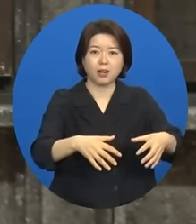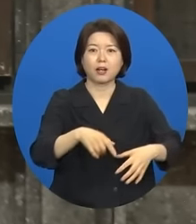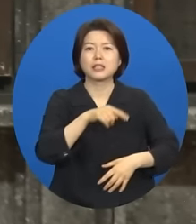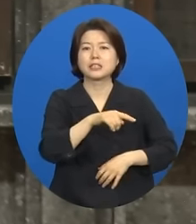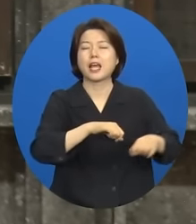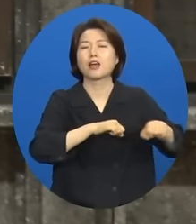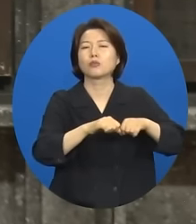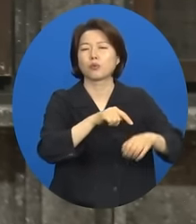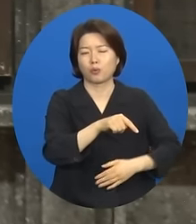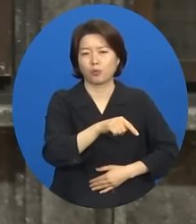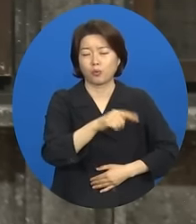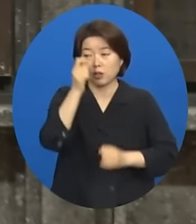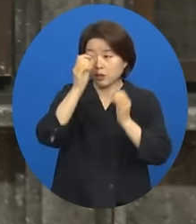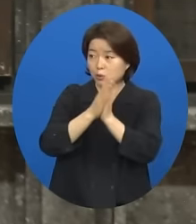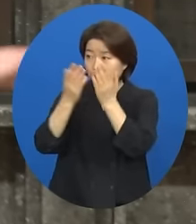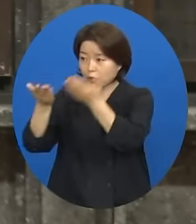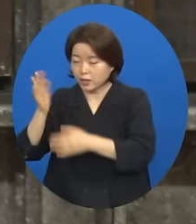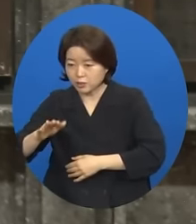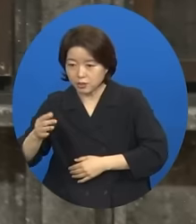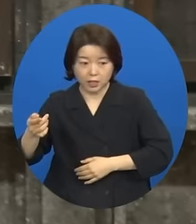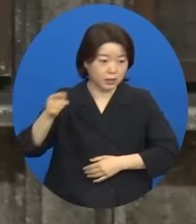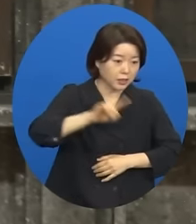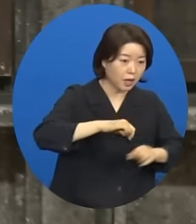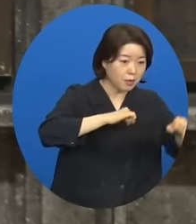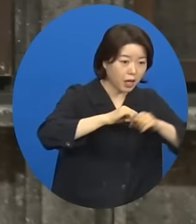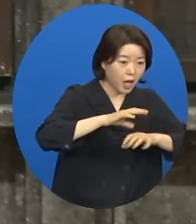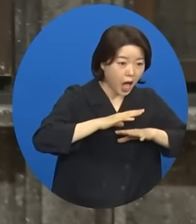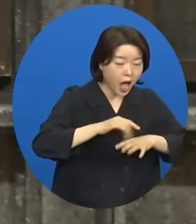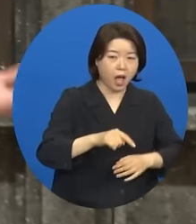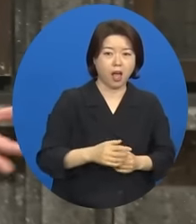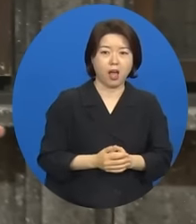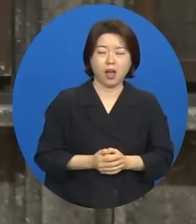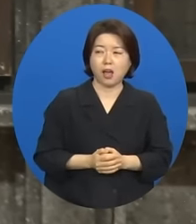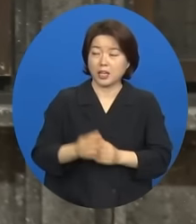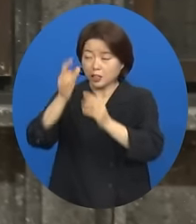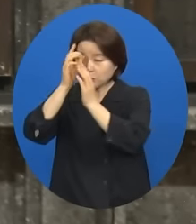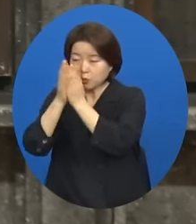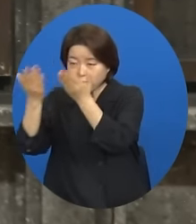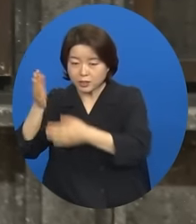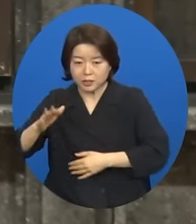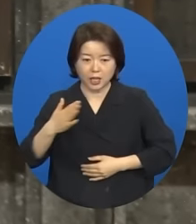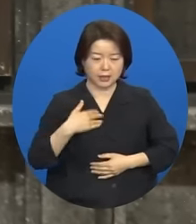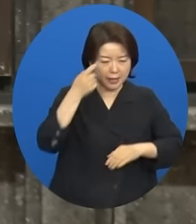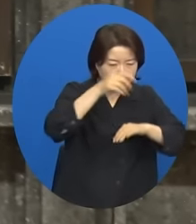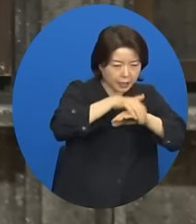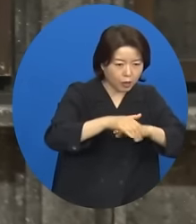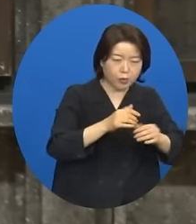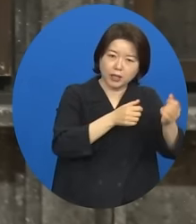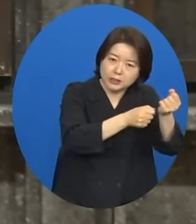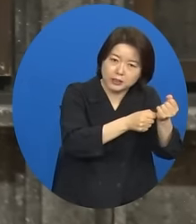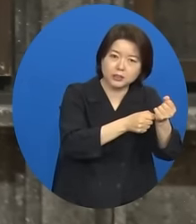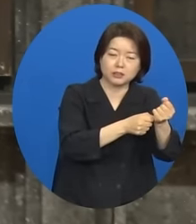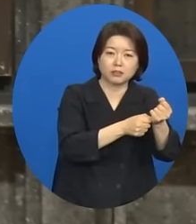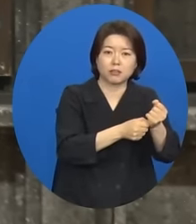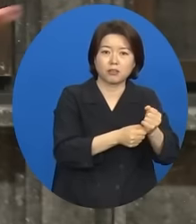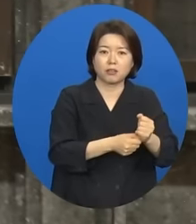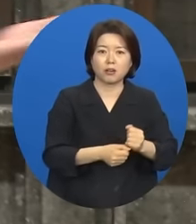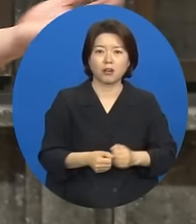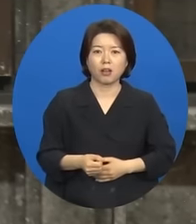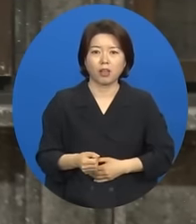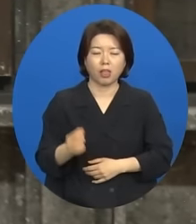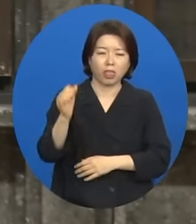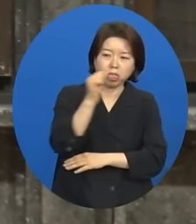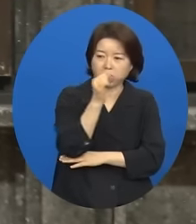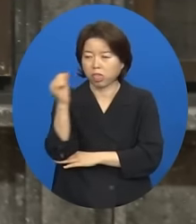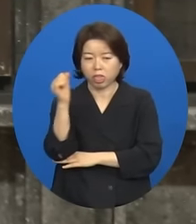있다고요. 기도하였는데 두려워하고 기도하였는데 자신의 전략을 의지하고 도대체 지금 어느 장단에 지금